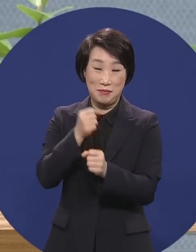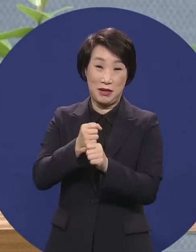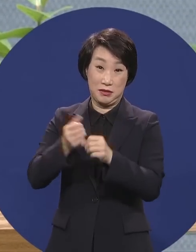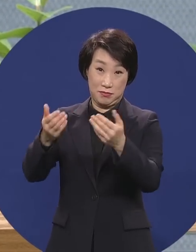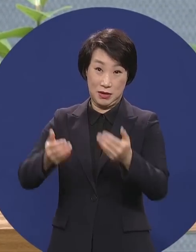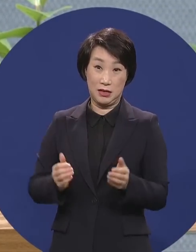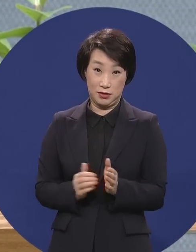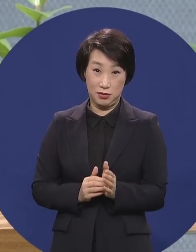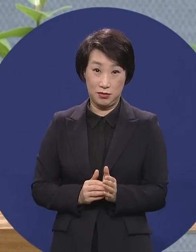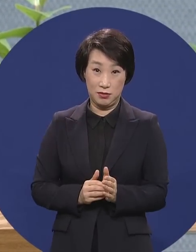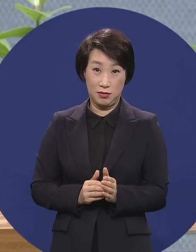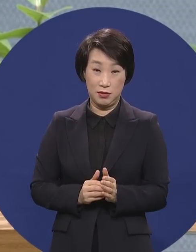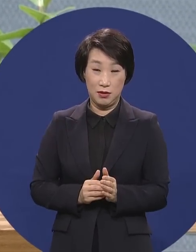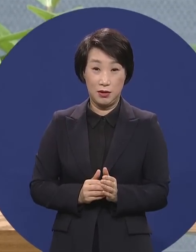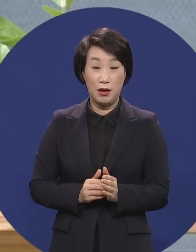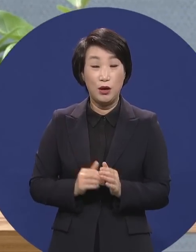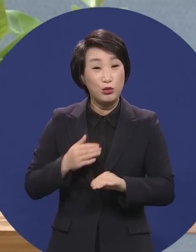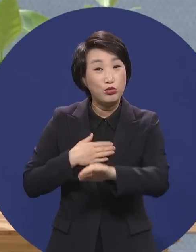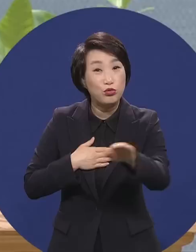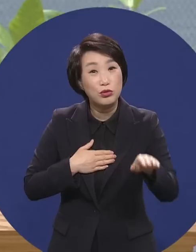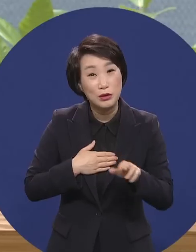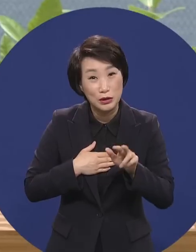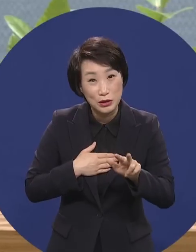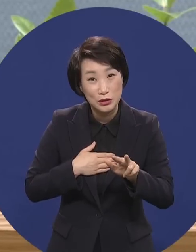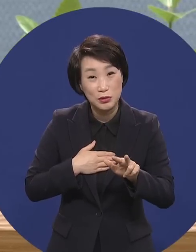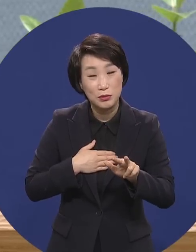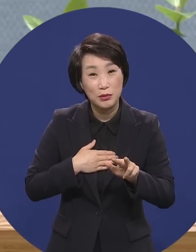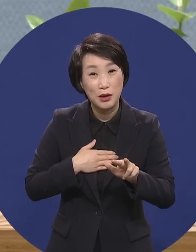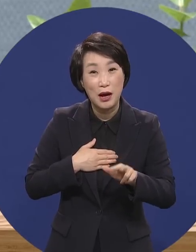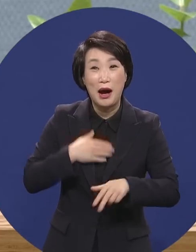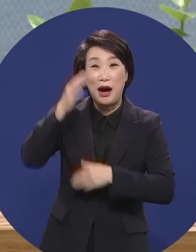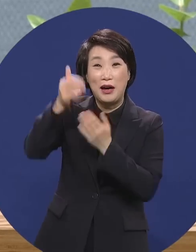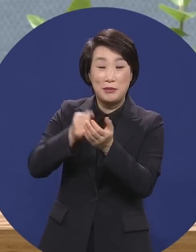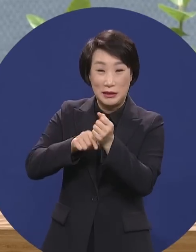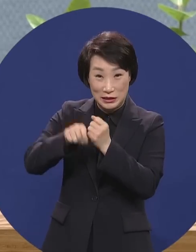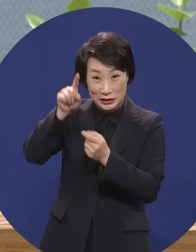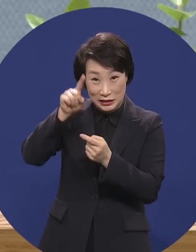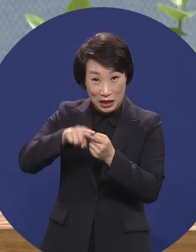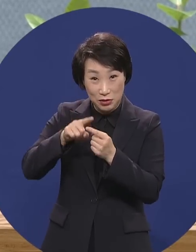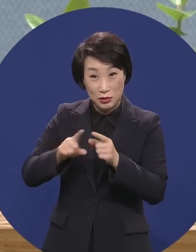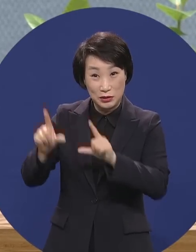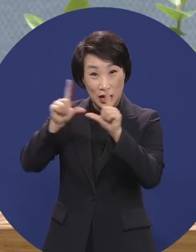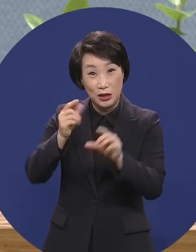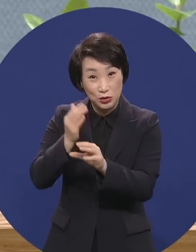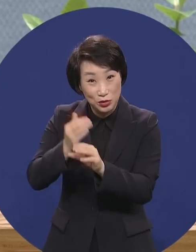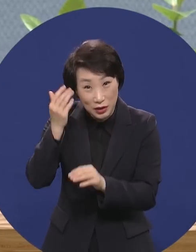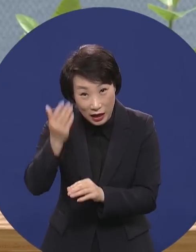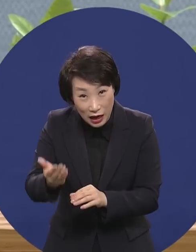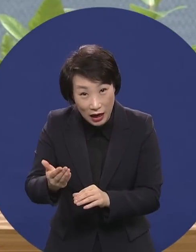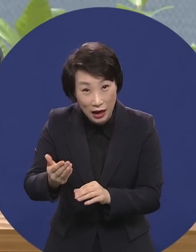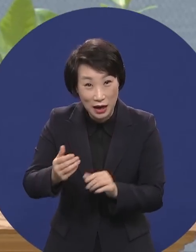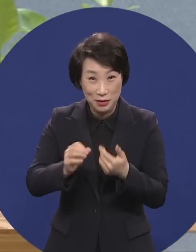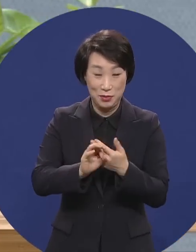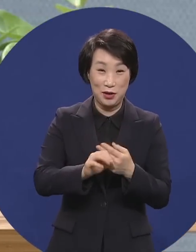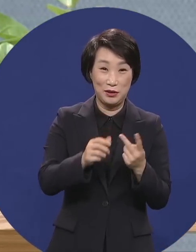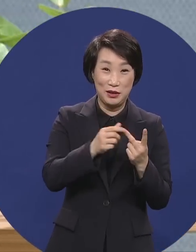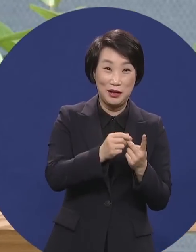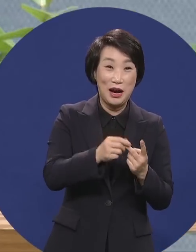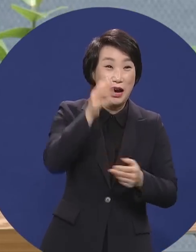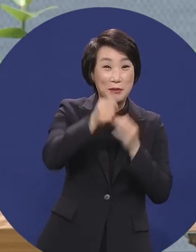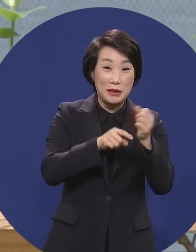지음을 받았는데 우리는 지금 하나님의 뜻을 따라 살고 있느냐 하나님의